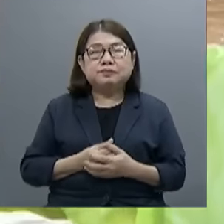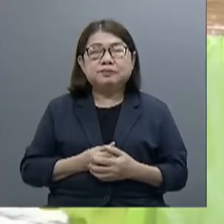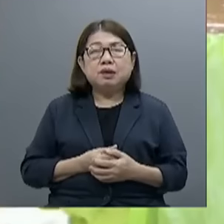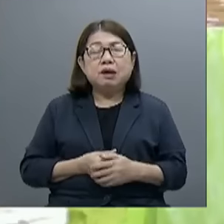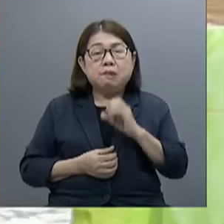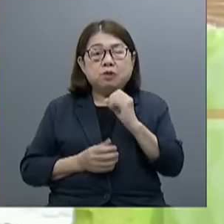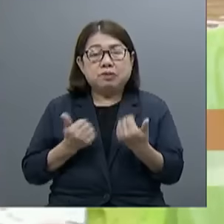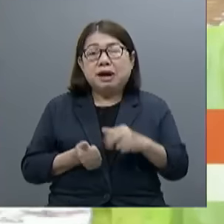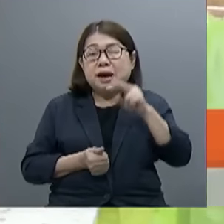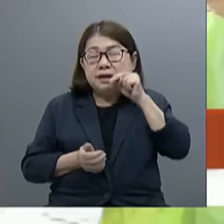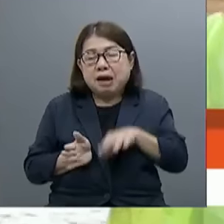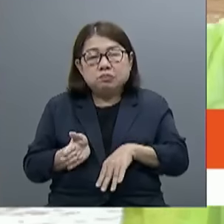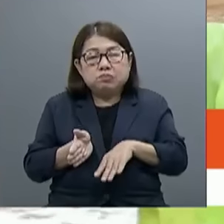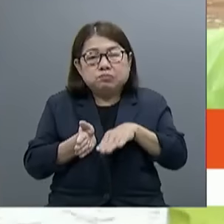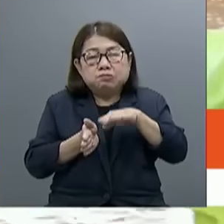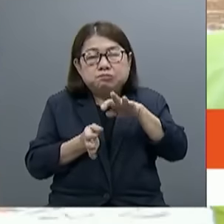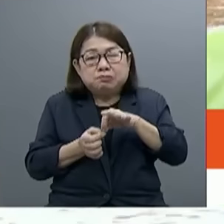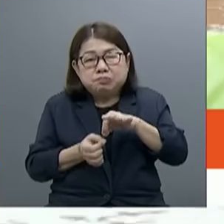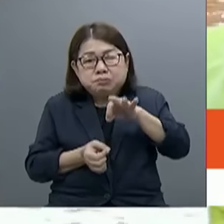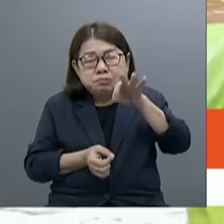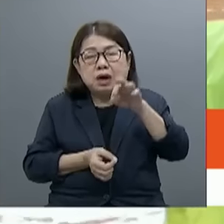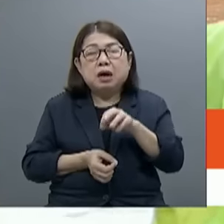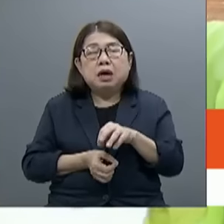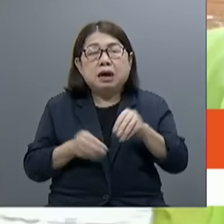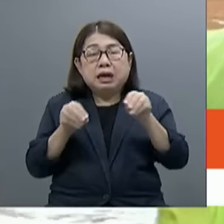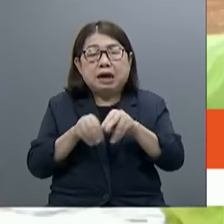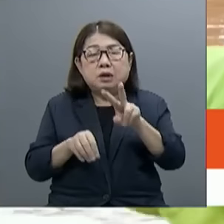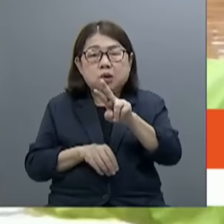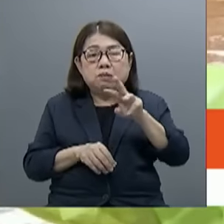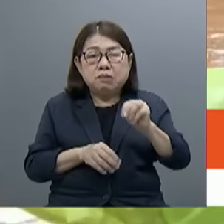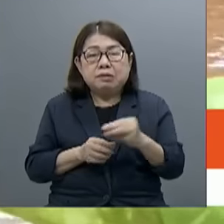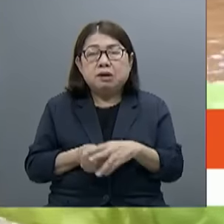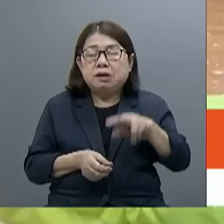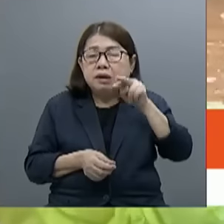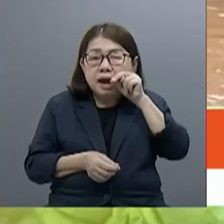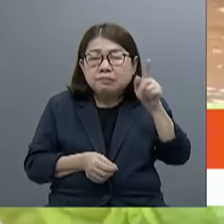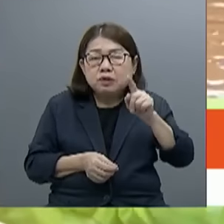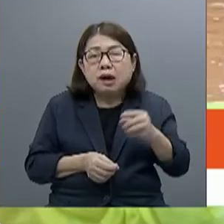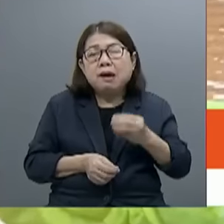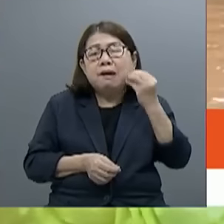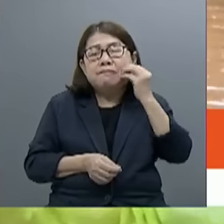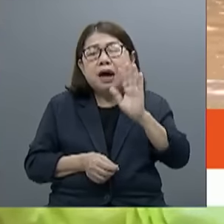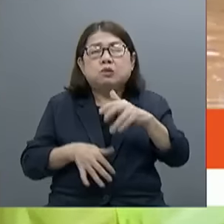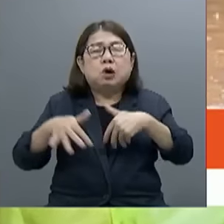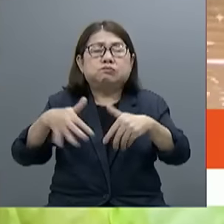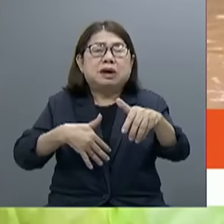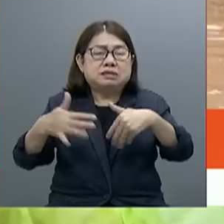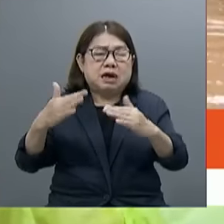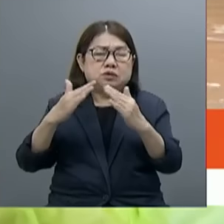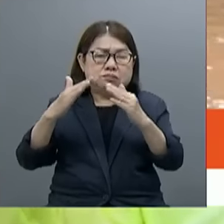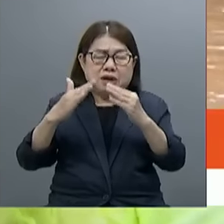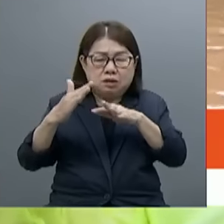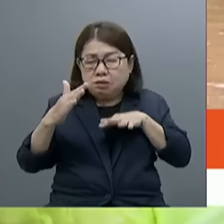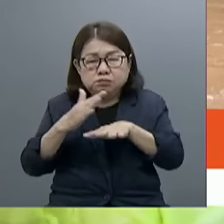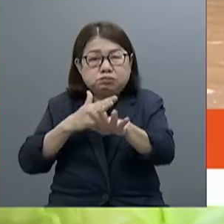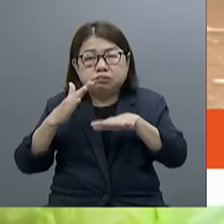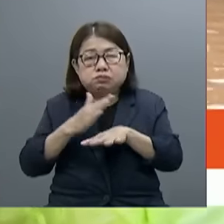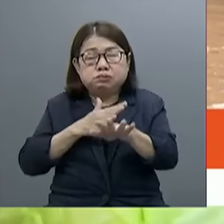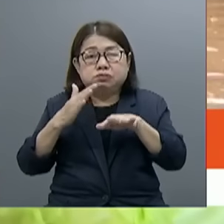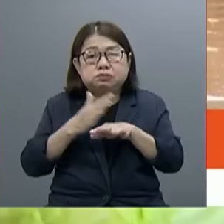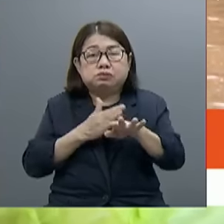ระดับน้ำขึ้นสูงมากครับเกือบ 2เมตรแล้วครับเพราะว่าน้ำมันทะลุไอ้ตรงบ้านของชาวบ้านนะครับมันเอ่อมัน